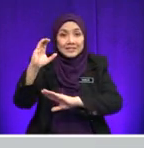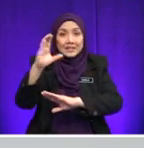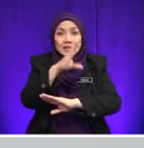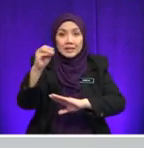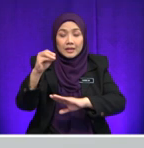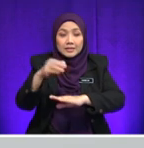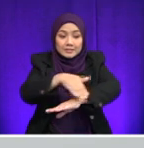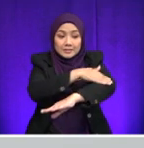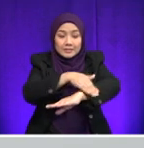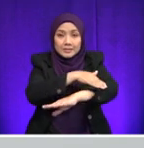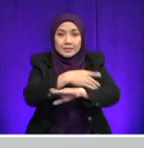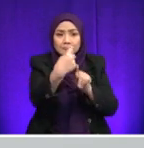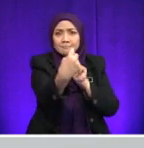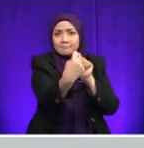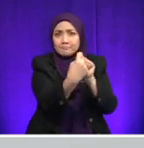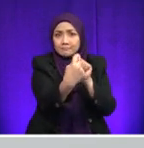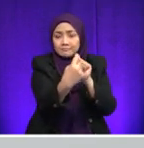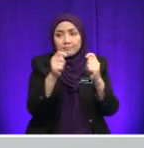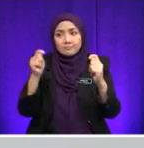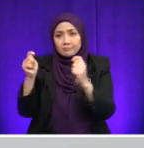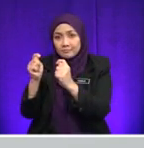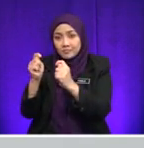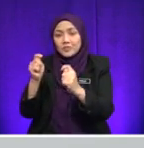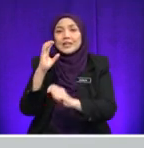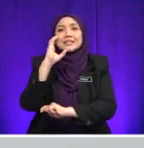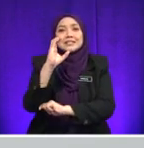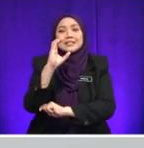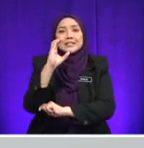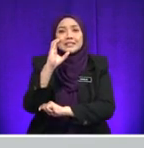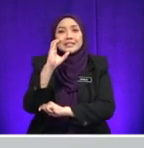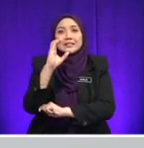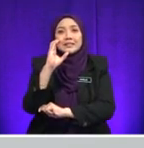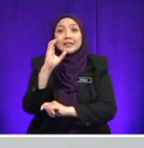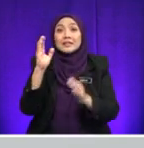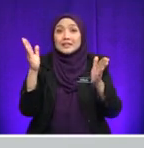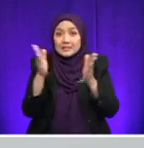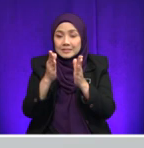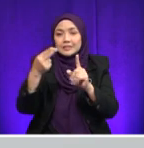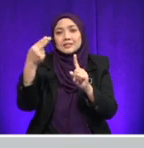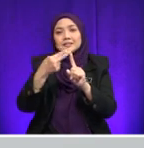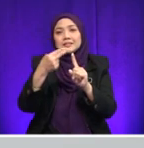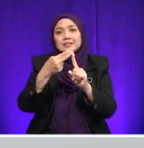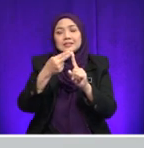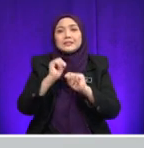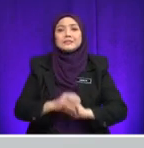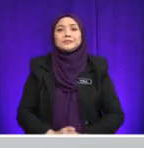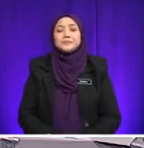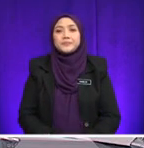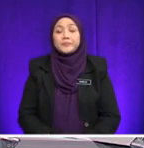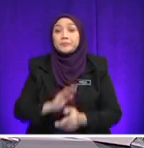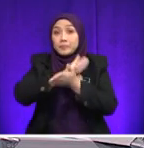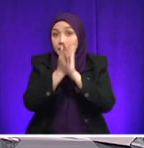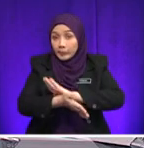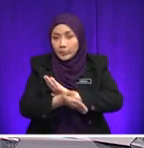dengan sudut si ini adalah huruf kecil jadi